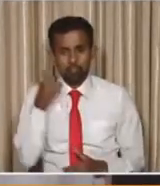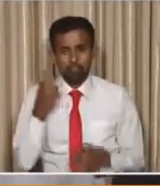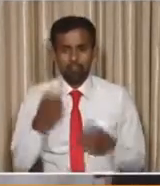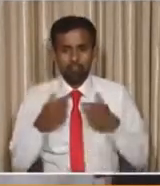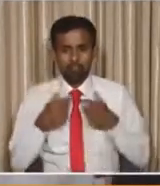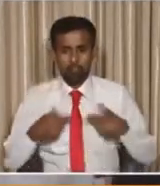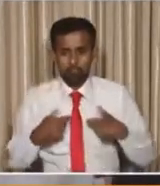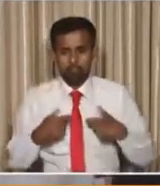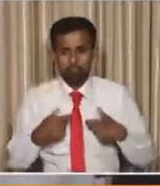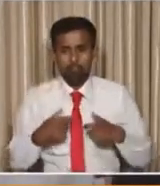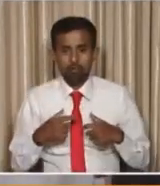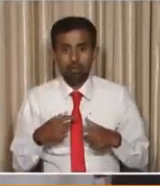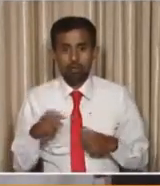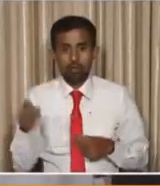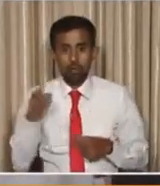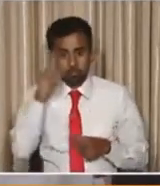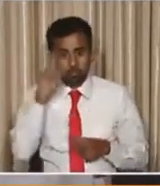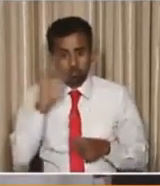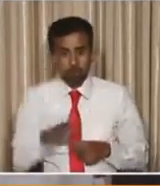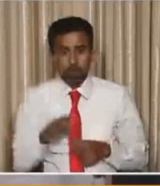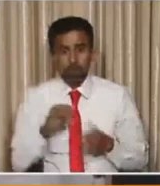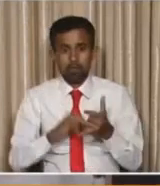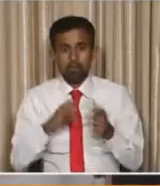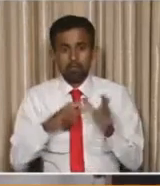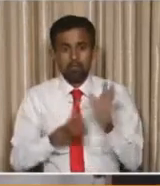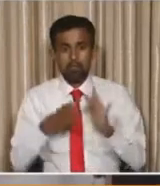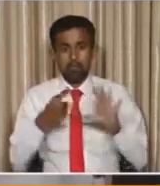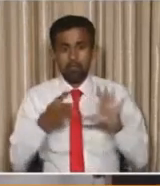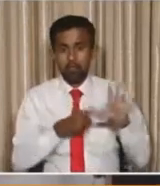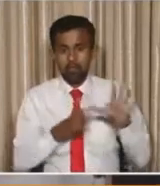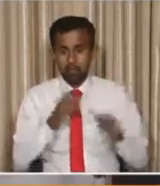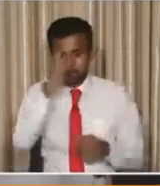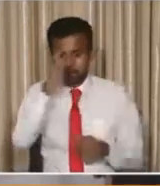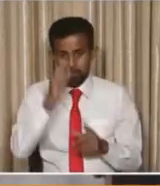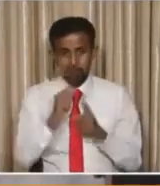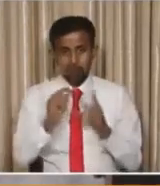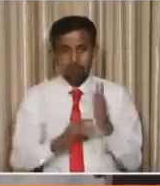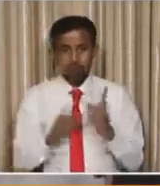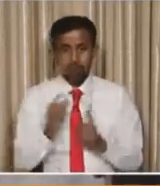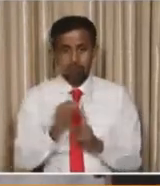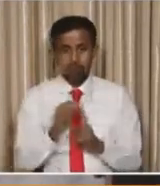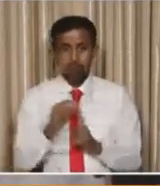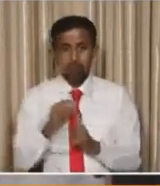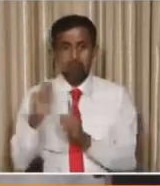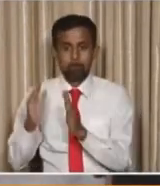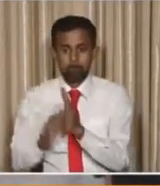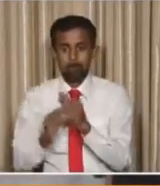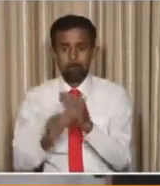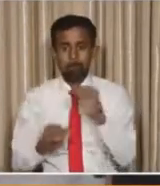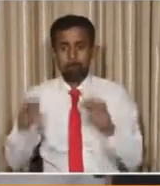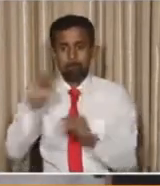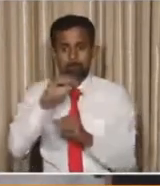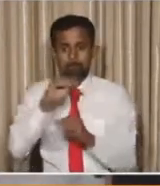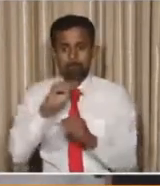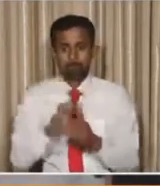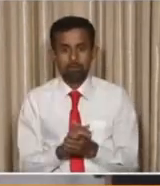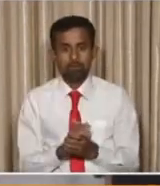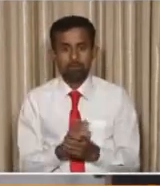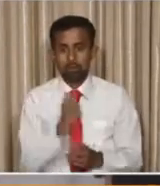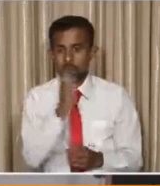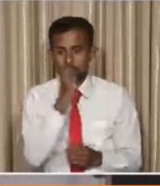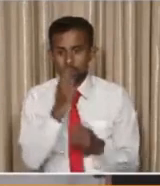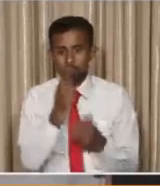නීතිඥවට ඒගොල්ල බරාපොරොත්තු වුණේ සාලිය පීරිස් මහත්තයා මන්ත්‍රීවරයෙක් වෙලා අගමැති වෙයි කියලා. ඔක රහසක්